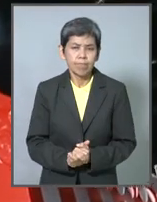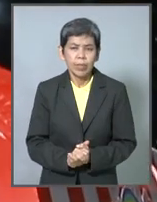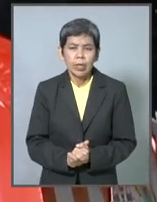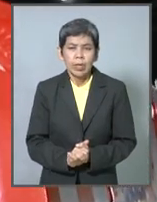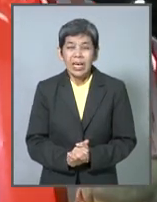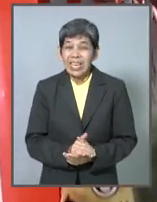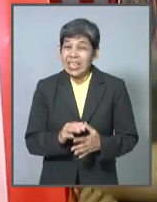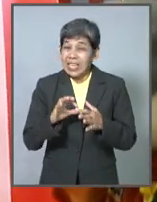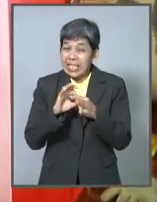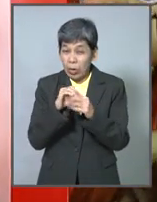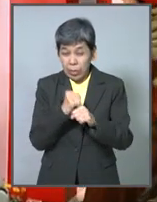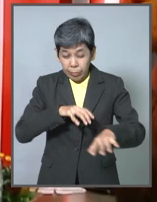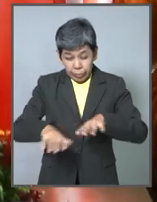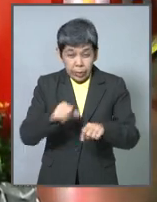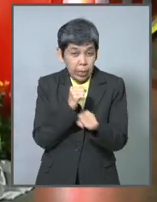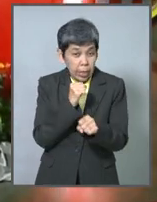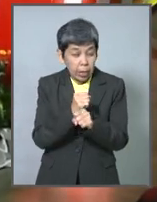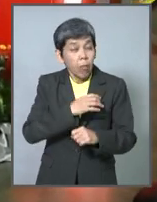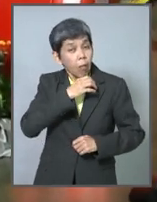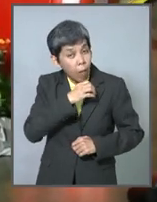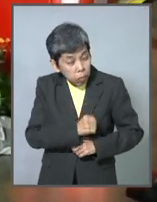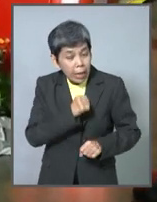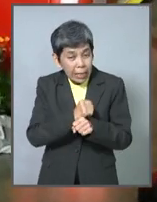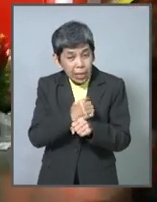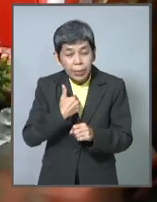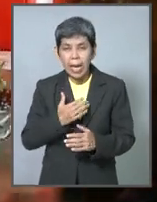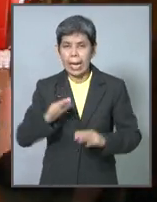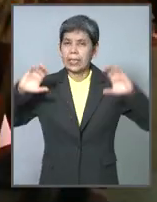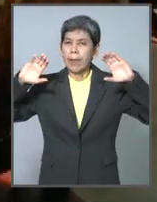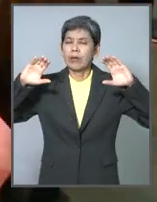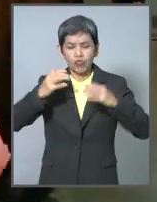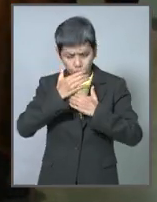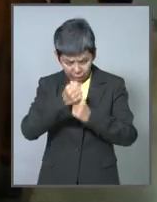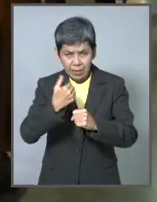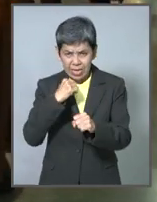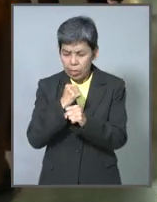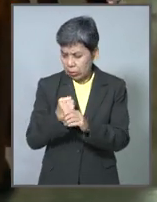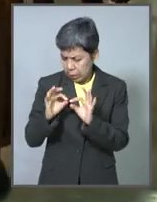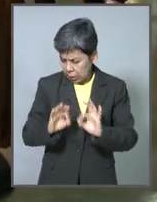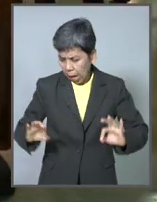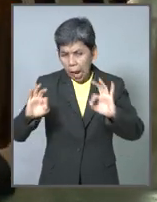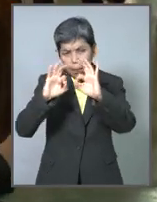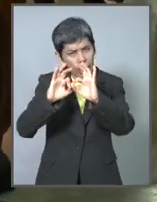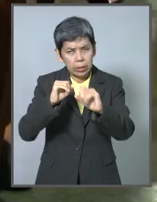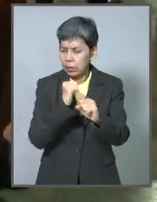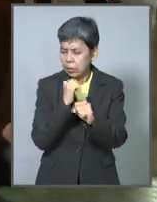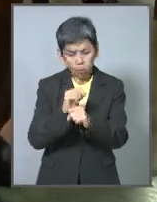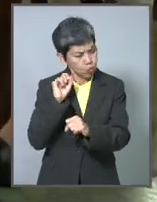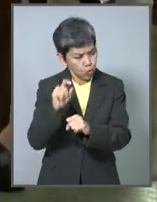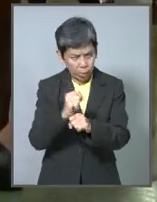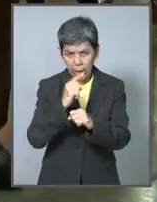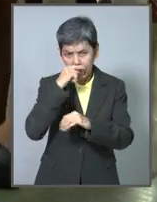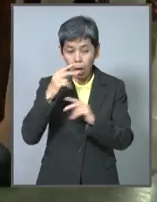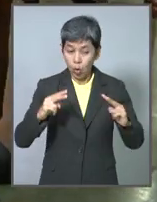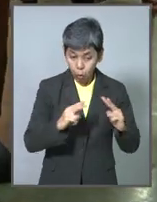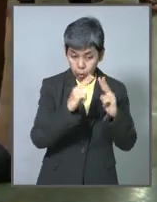เนี่ยเรื่องของการดำเนินงานเรื่องของผู้สูงอายุเนี่ยทางรัฐบาลให้ความสำคัญกับผู้สูงอายุนะเป็นเรื่องของวาระแห่งชาติที่ทุกกระทรว